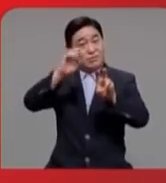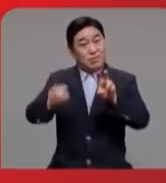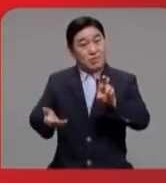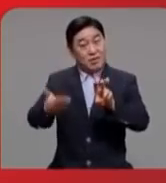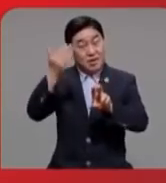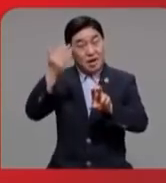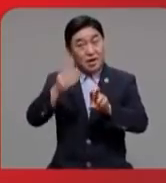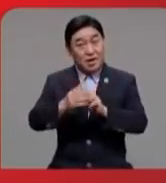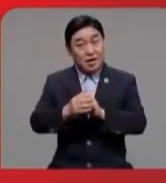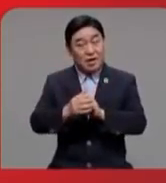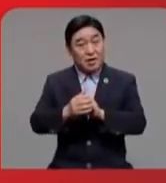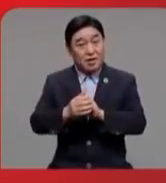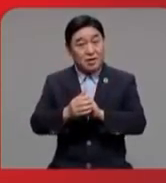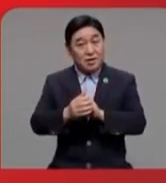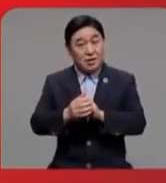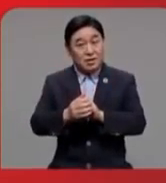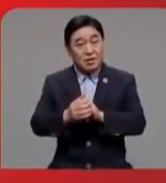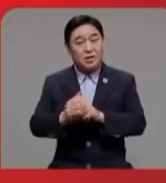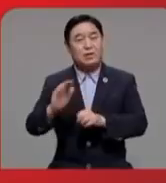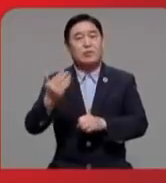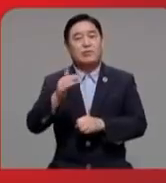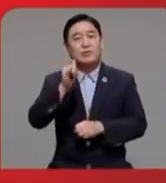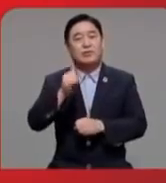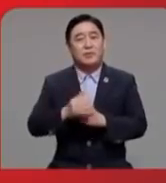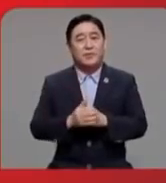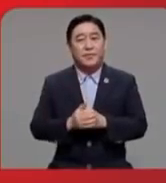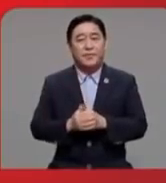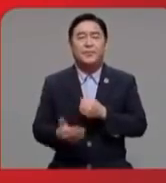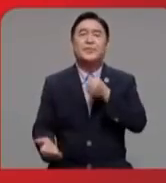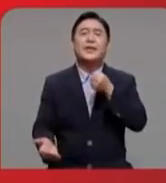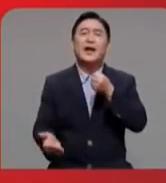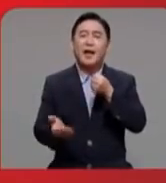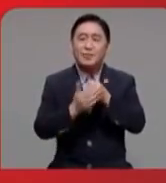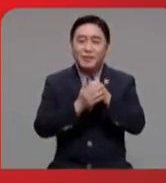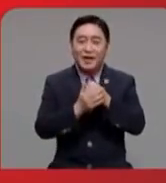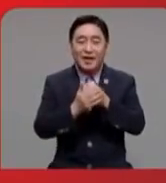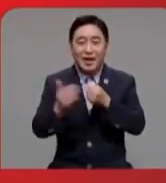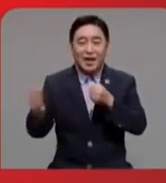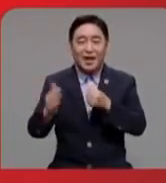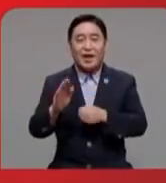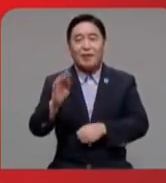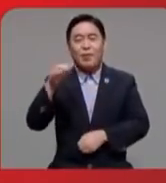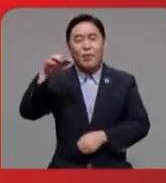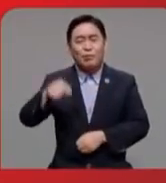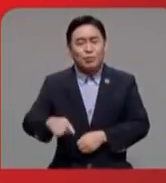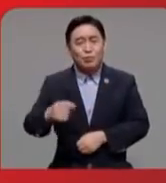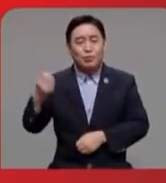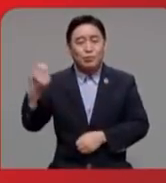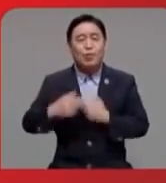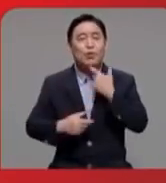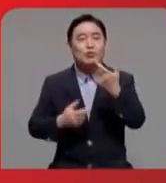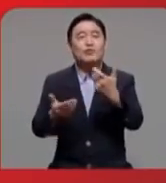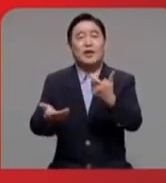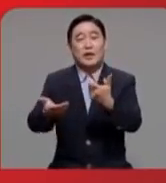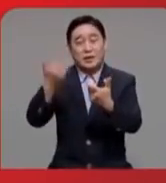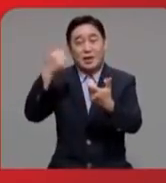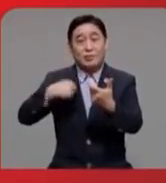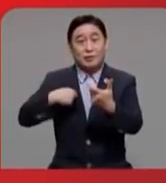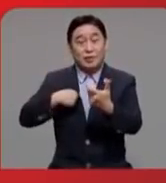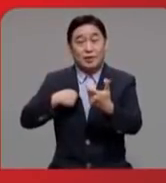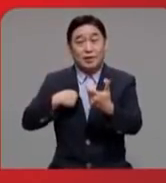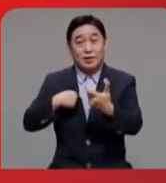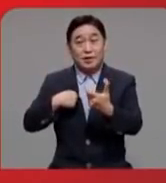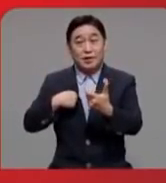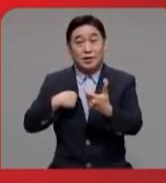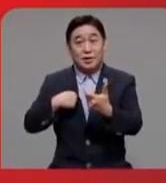이상이 이재명 후보하고 대결해도 쭉 나오고 있습니다. 그렇기 때문에 보수나 60대 이상은 우리